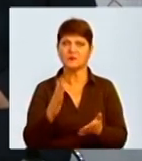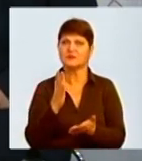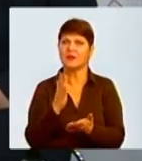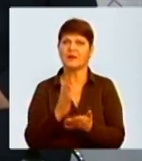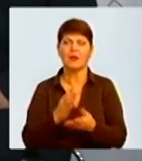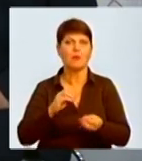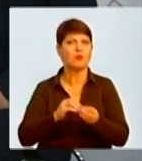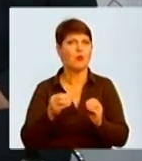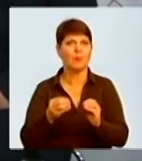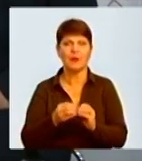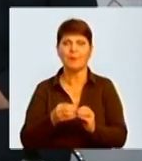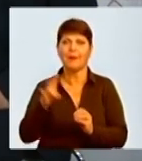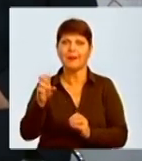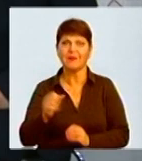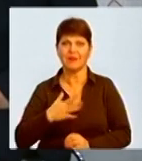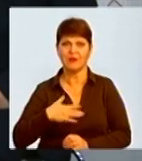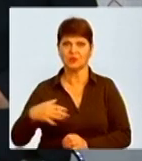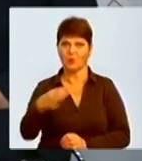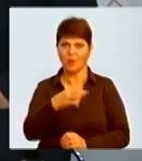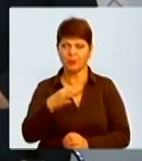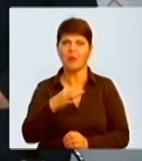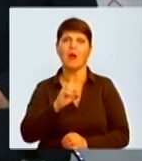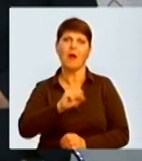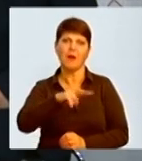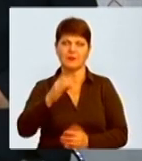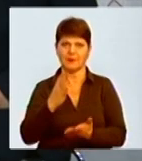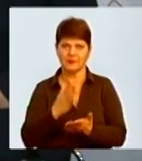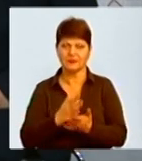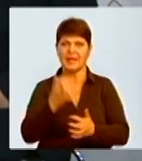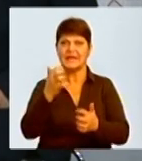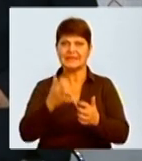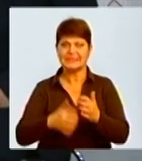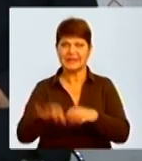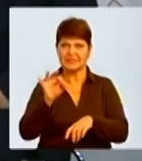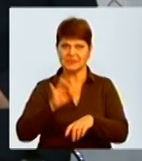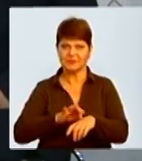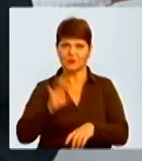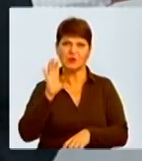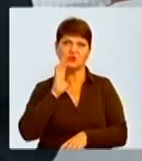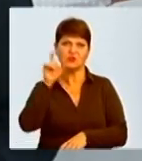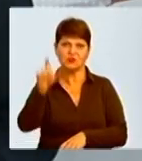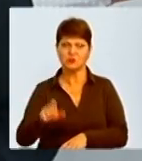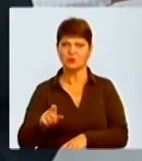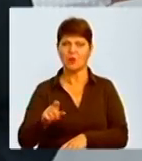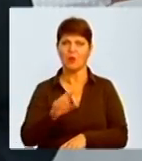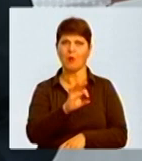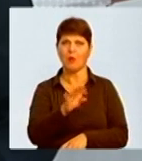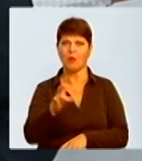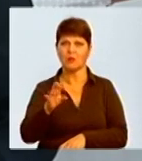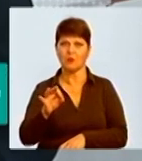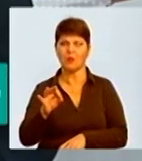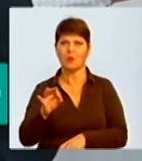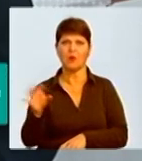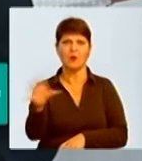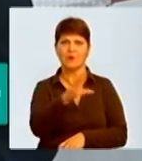проблема існує. Захворюваність на рак молочної залози серед жіночого населення і онкопатологія вийшла на перше місце у всьому світі, в